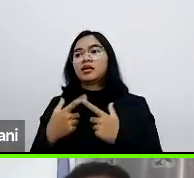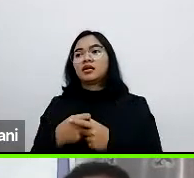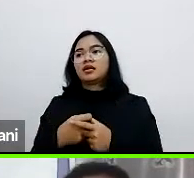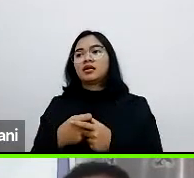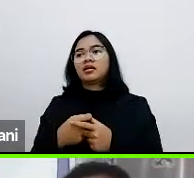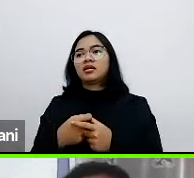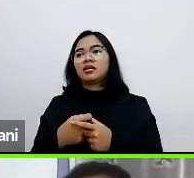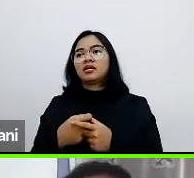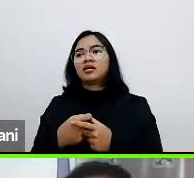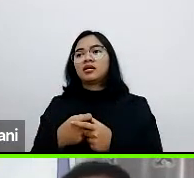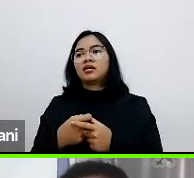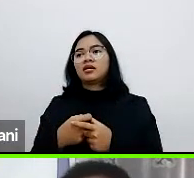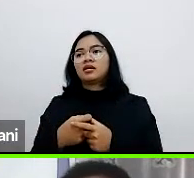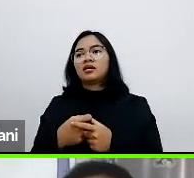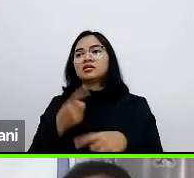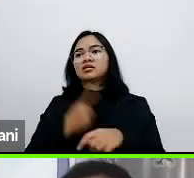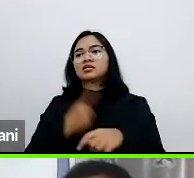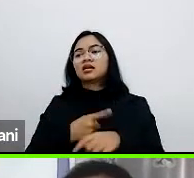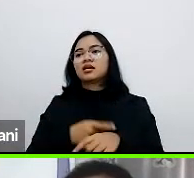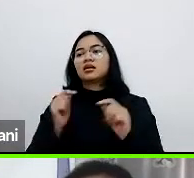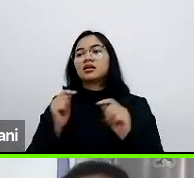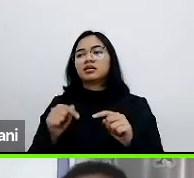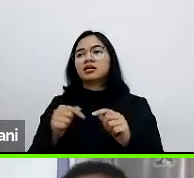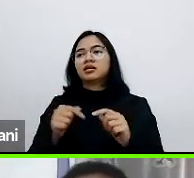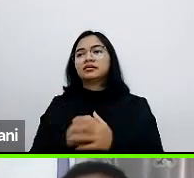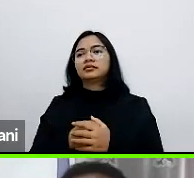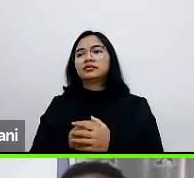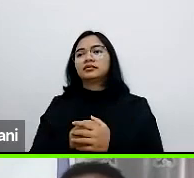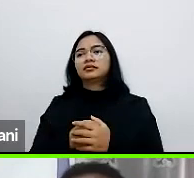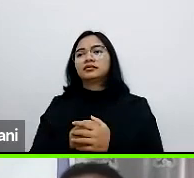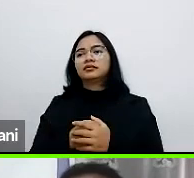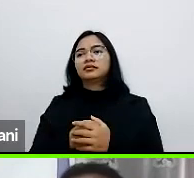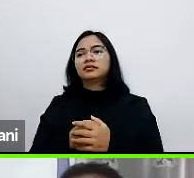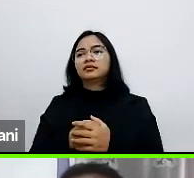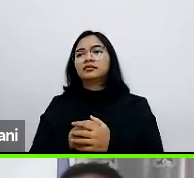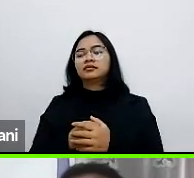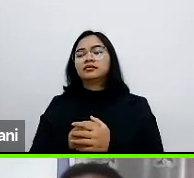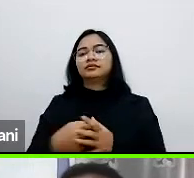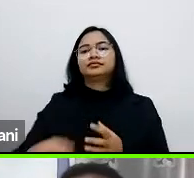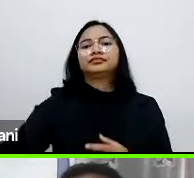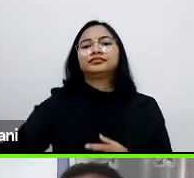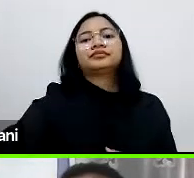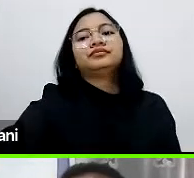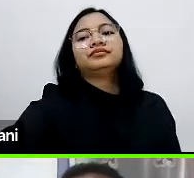kehidupan saat saya melakukan penelitian di sana, kehidupan masyarakat, bahwa melihat seksualitas itu